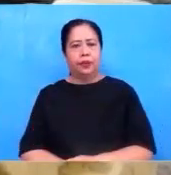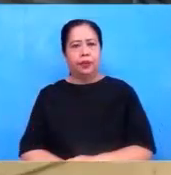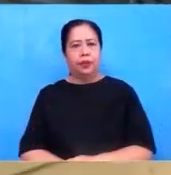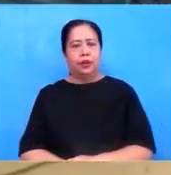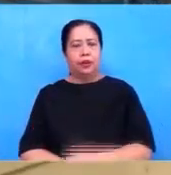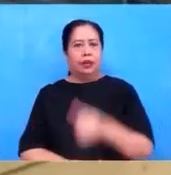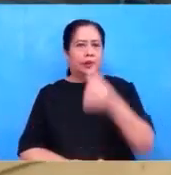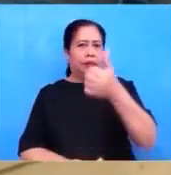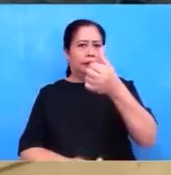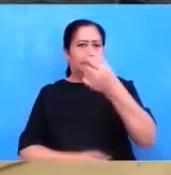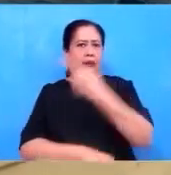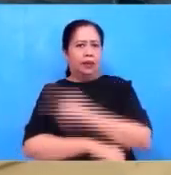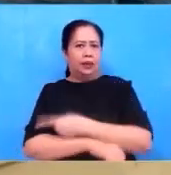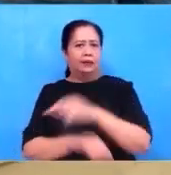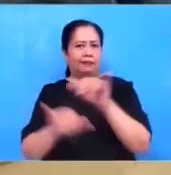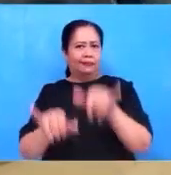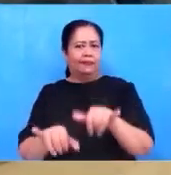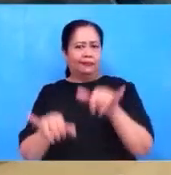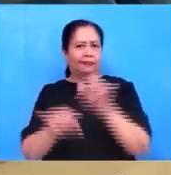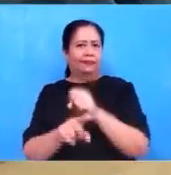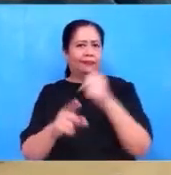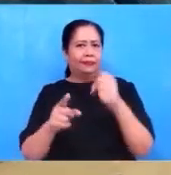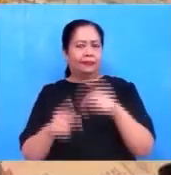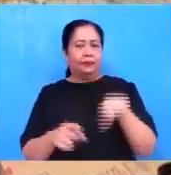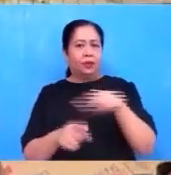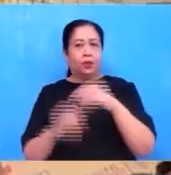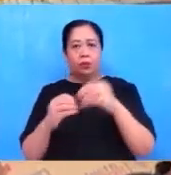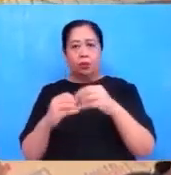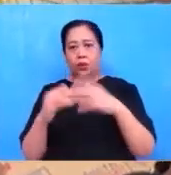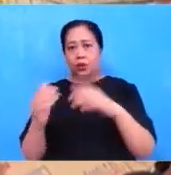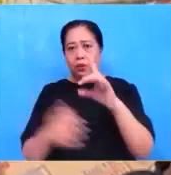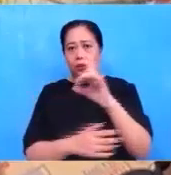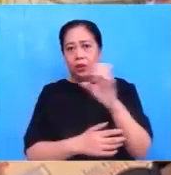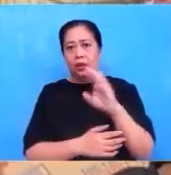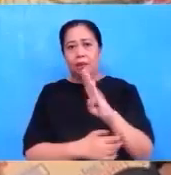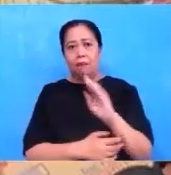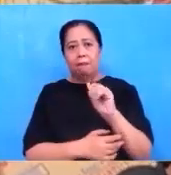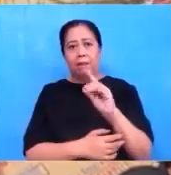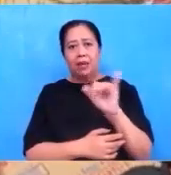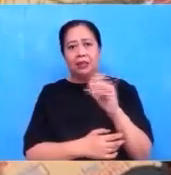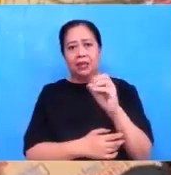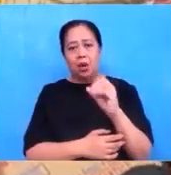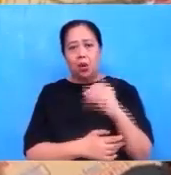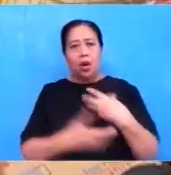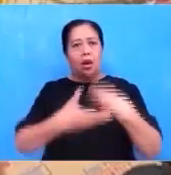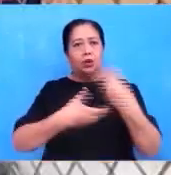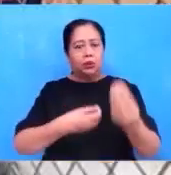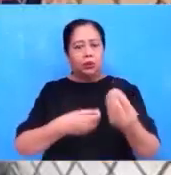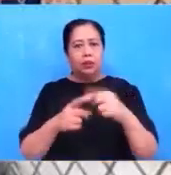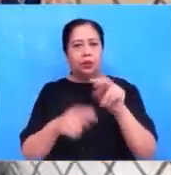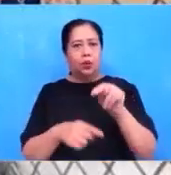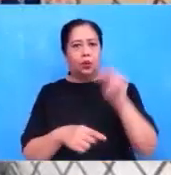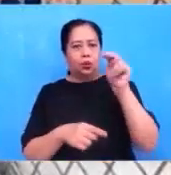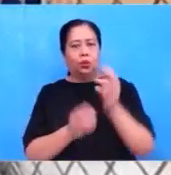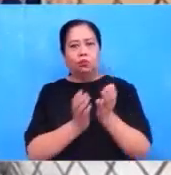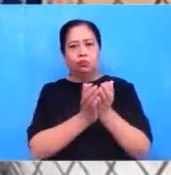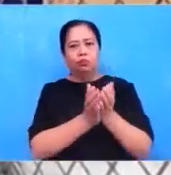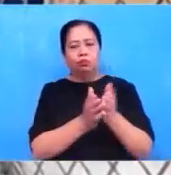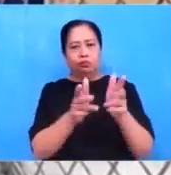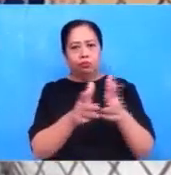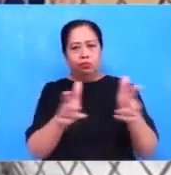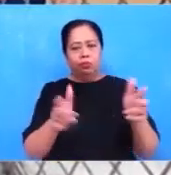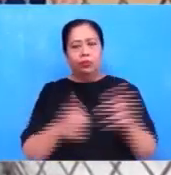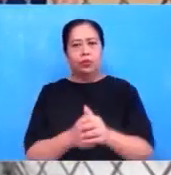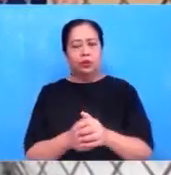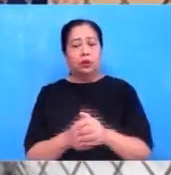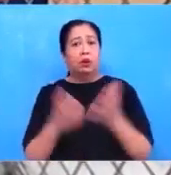10 araw nang ganito ang sitwasyon ng higit 100 badyaw sa labas ng Manila North Harbor. Gustuhin